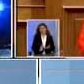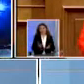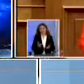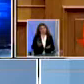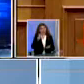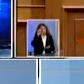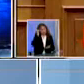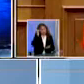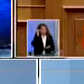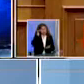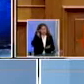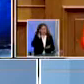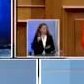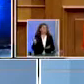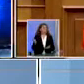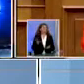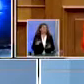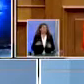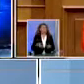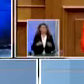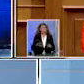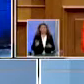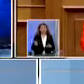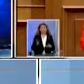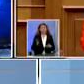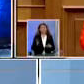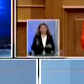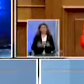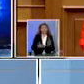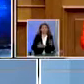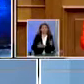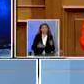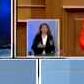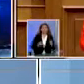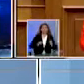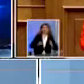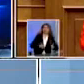όλοι που έβλεπα οι πασολουσίδες μου λέγανε, αν δεν ψηφίσουν την απλή αναλογική θα ψηφίσουμε εσένα. Ναι.